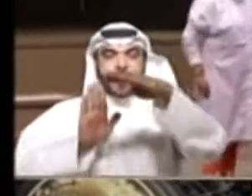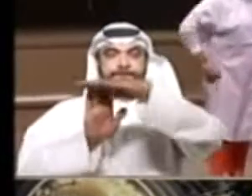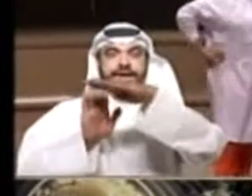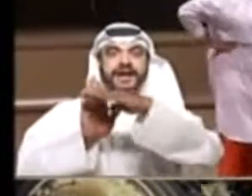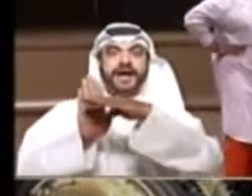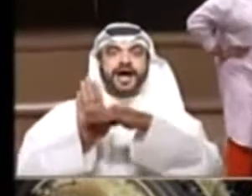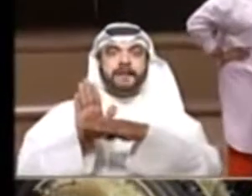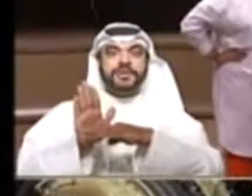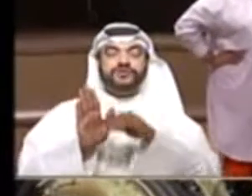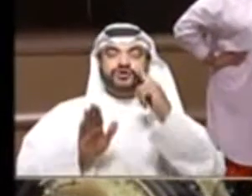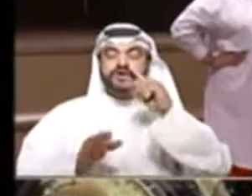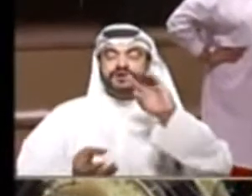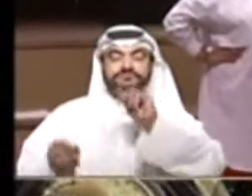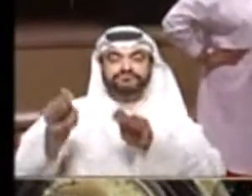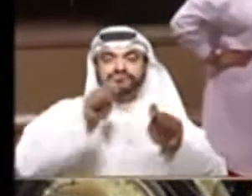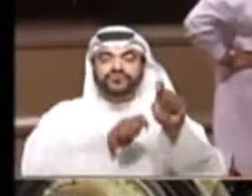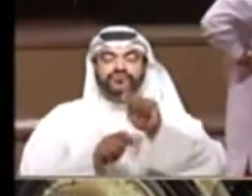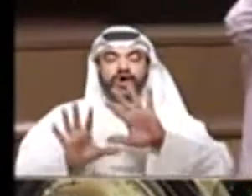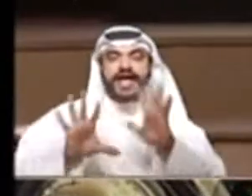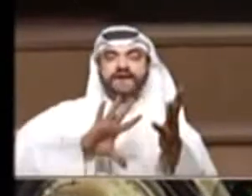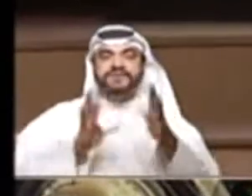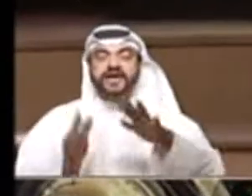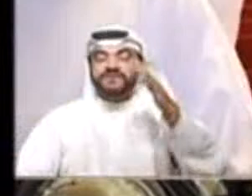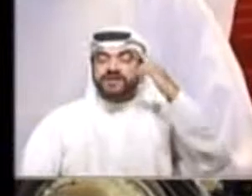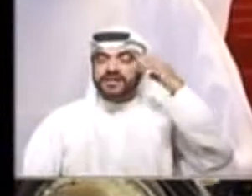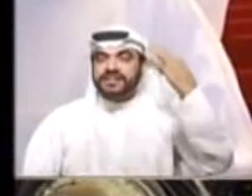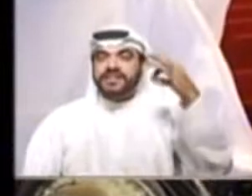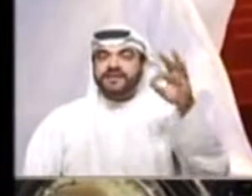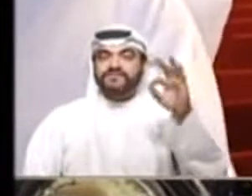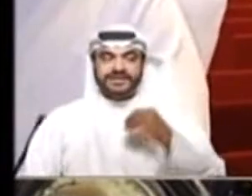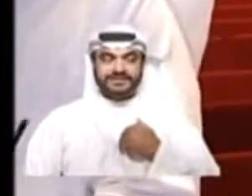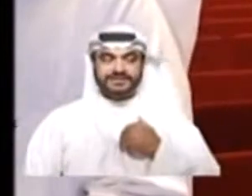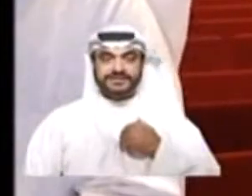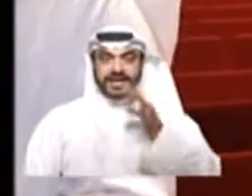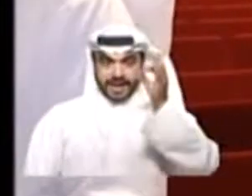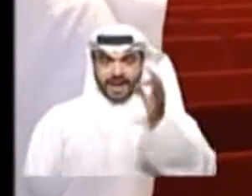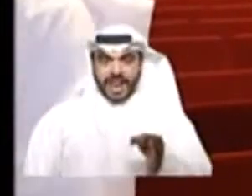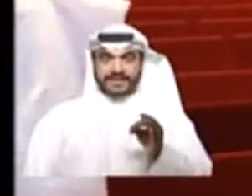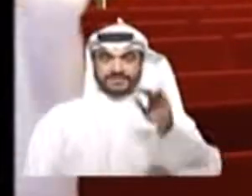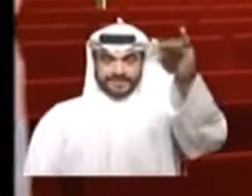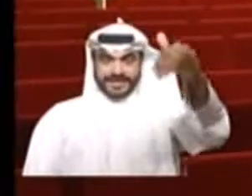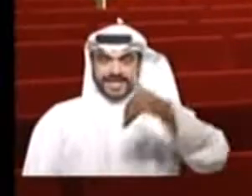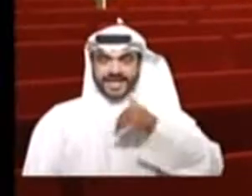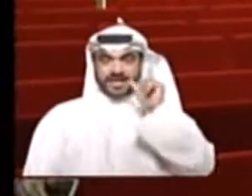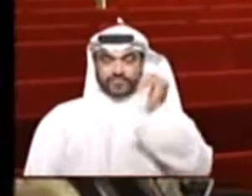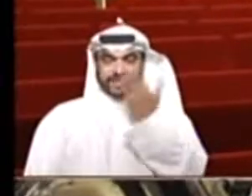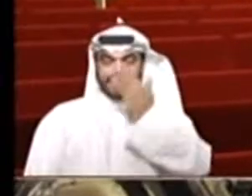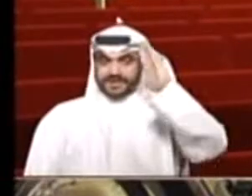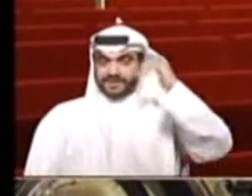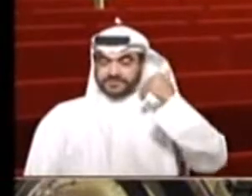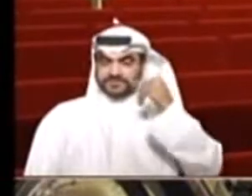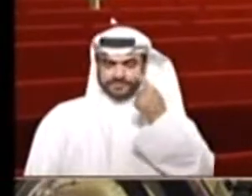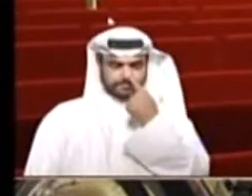بريق للتفكير الإيجابي والرفاهية النفسية المتكاملة. سعادة الطلبة تي لما يشوفون أن الناس